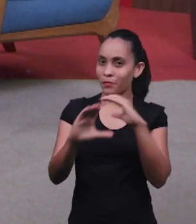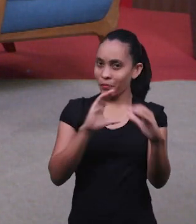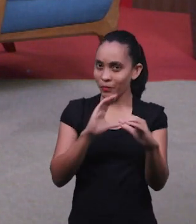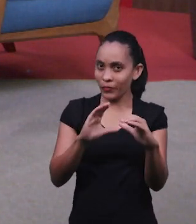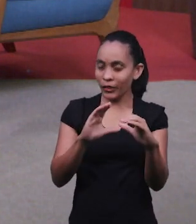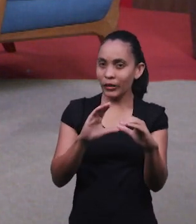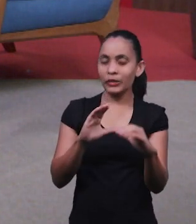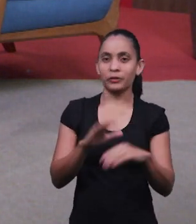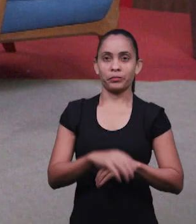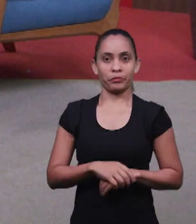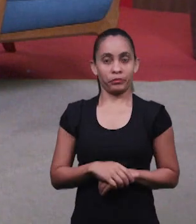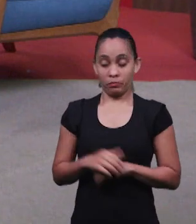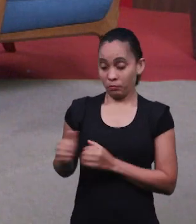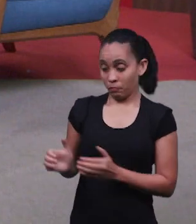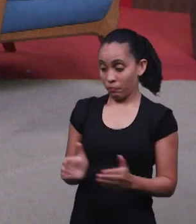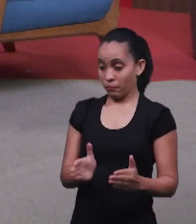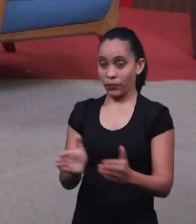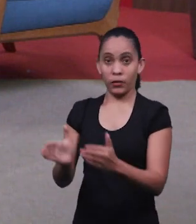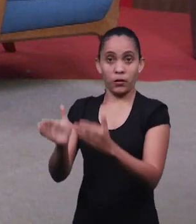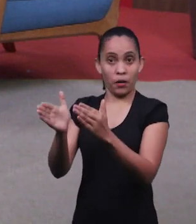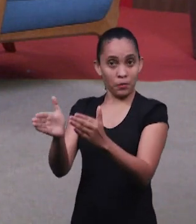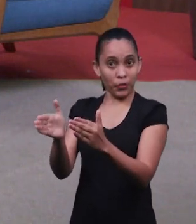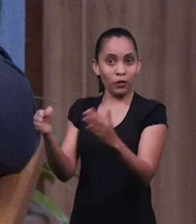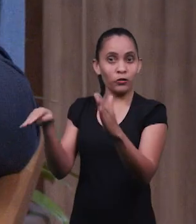En marchant dans le chemin vers le ciel.